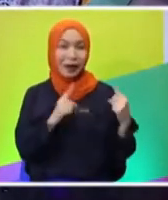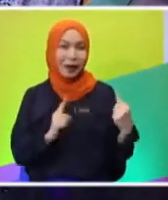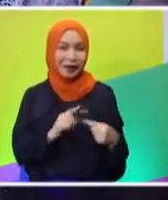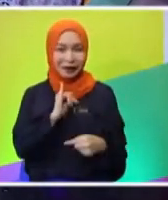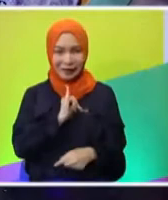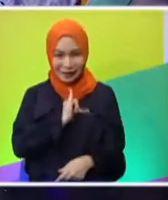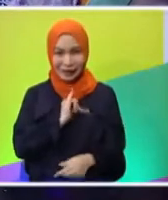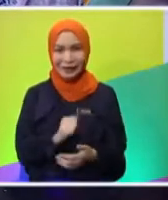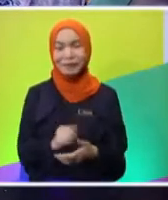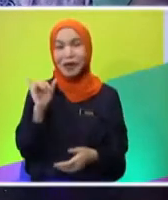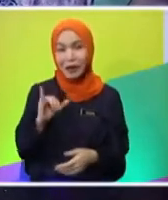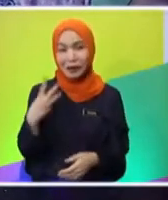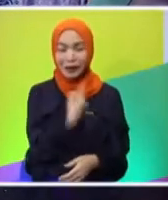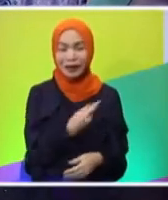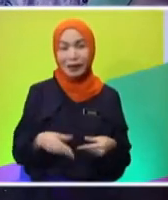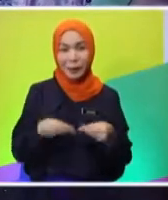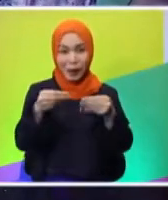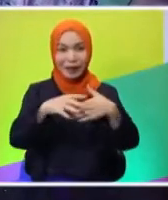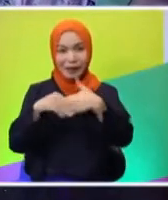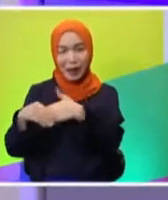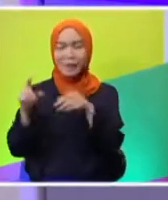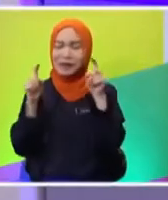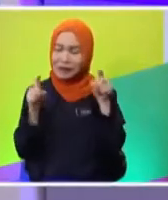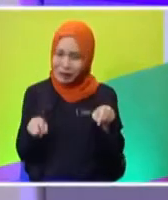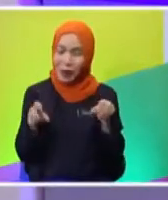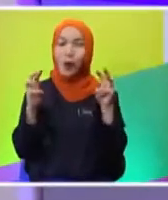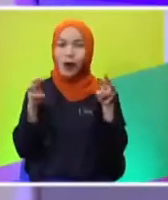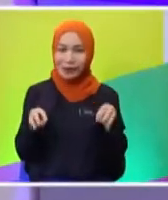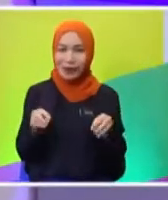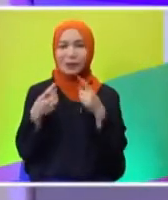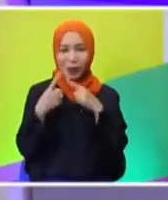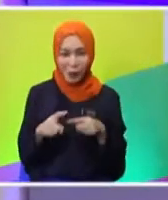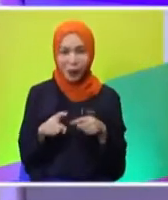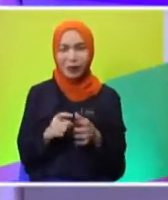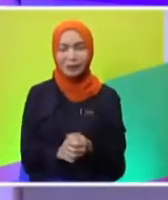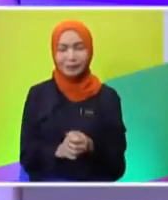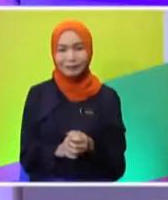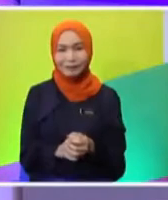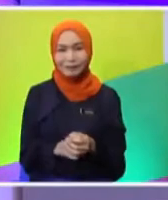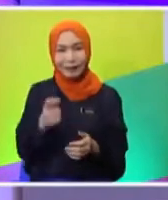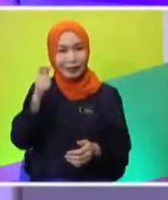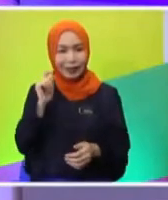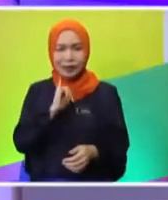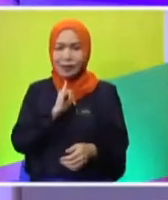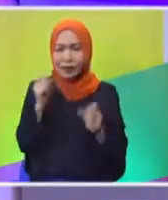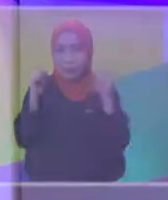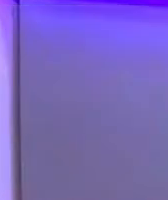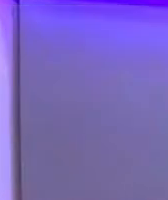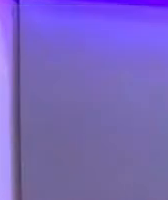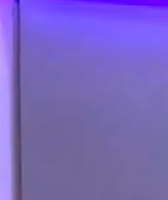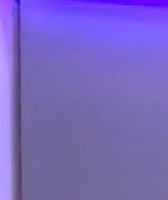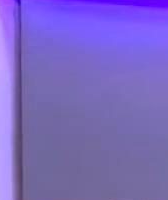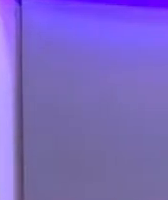ceilo Yoona kita bisa langkah wajib dijawab kan Enggak Cuma tadi itu saya memang macam terkejut Eh kenapa tiba-tiba